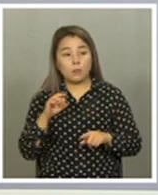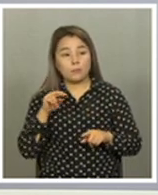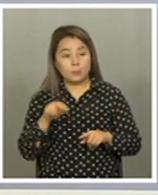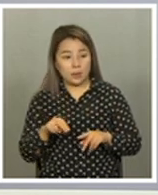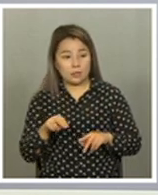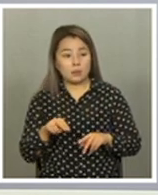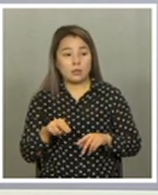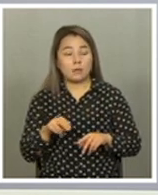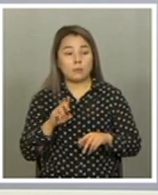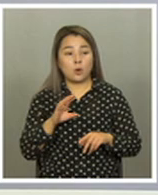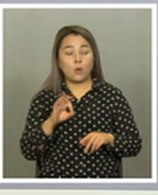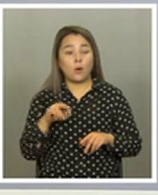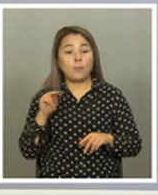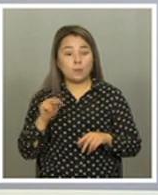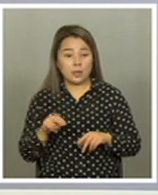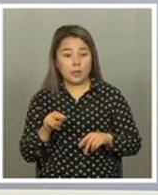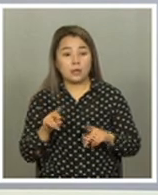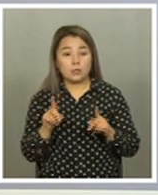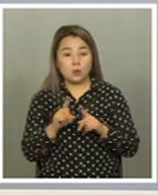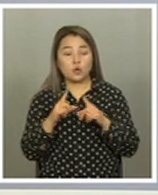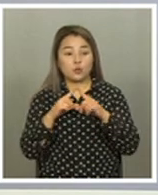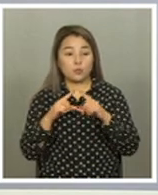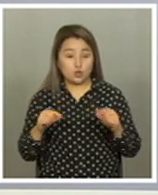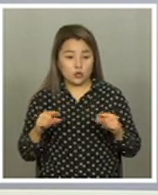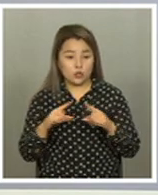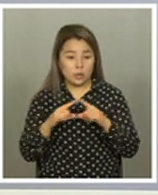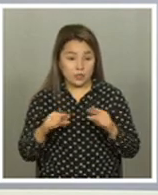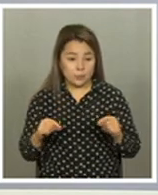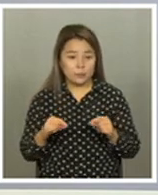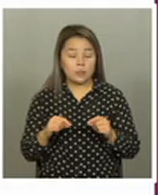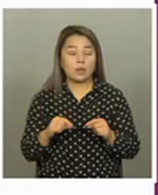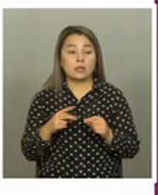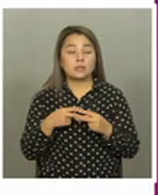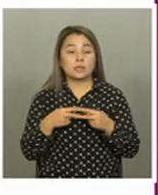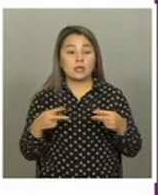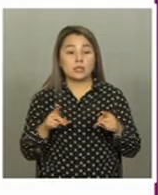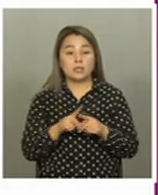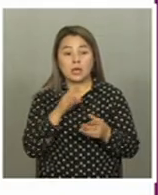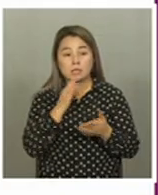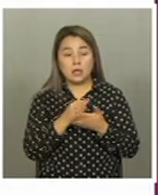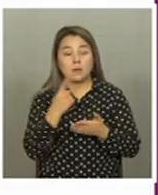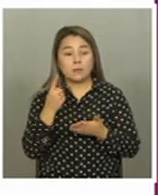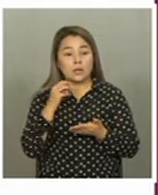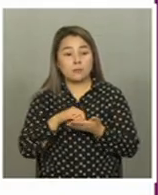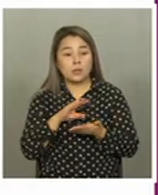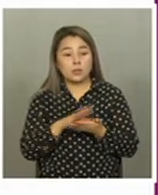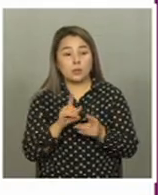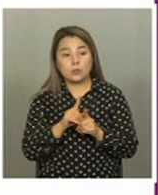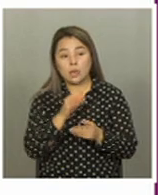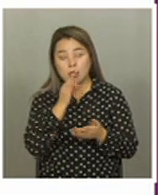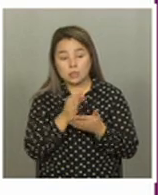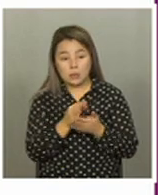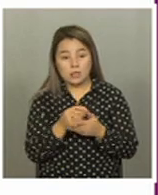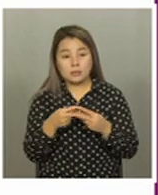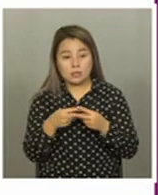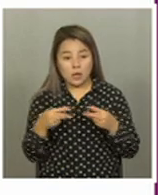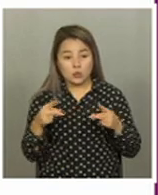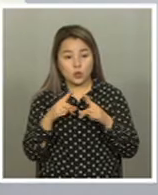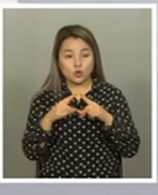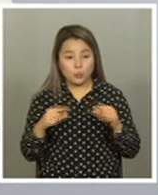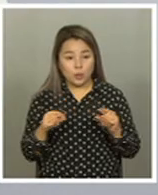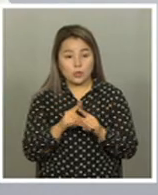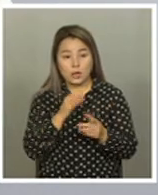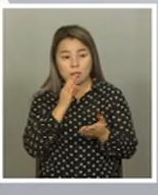мен Б, О, П үш бұрыштары, үш бұрыштар теңдігінің бірінші белгісі бойынша өзара тең үш бұрыштар